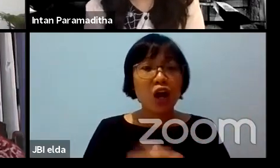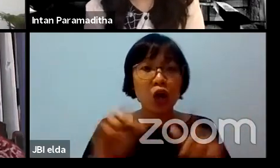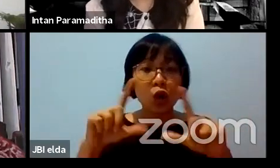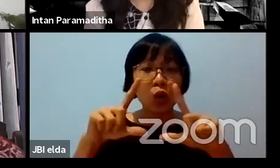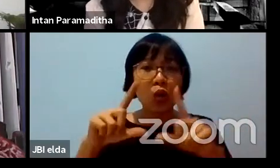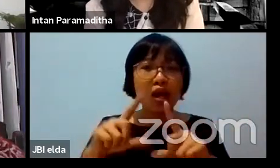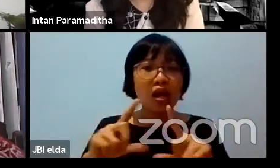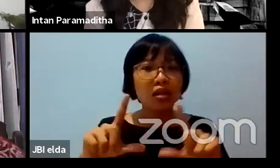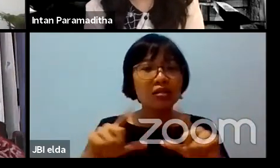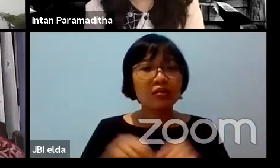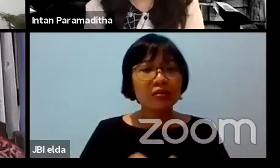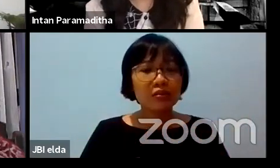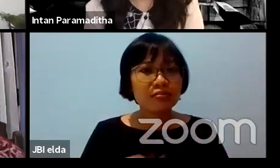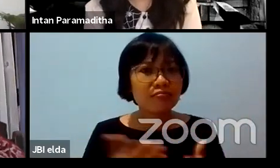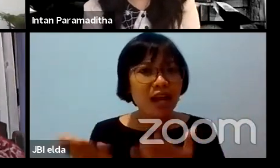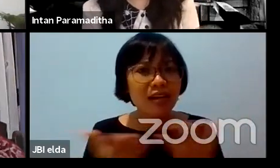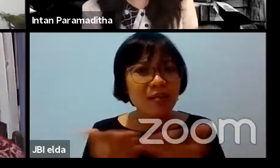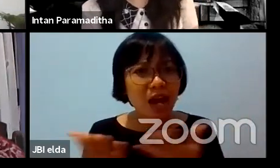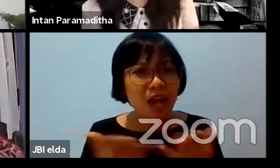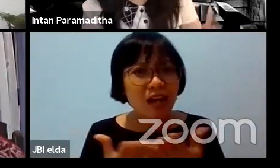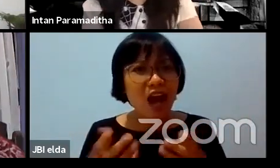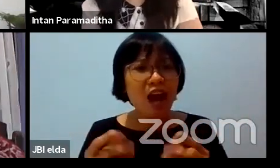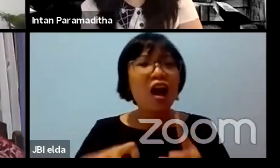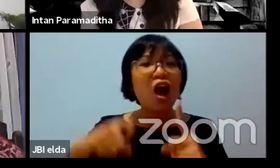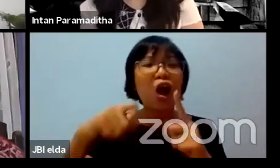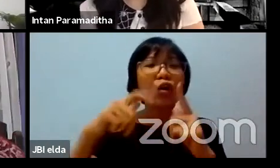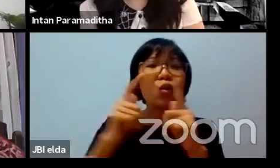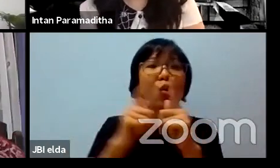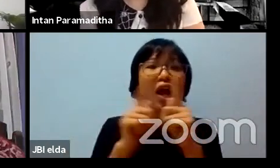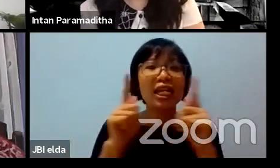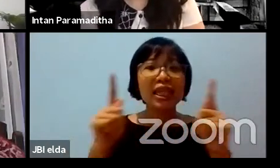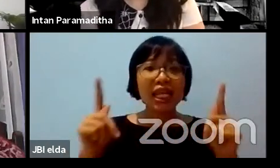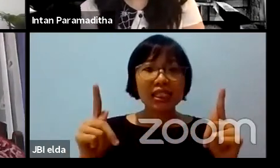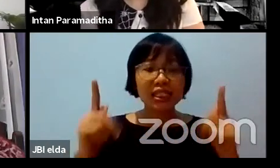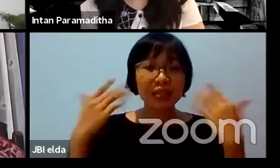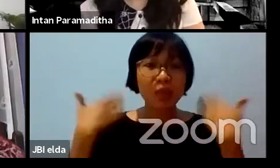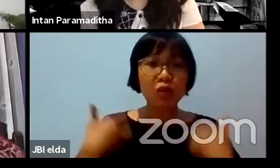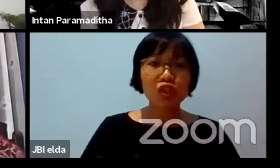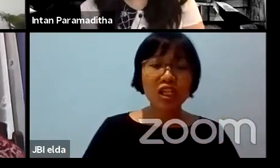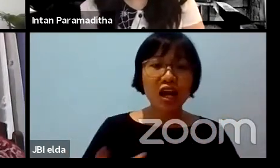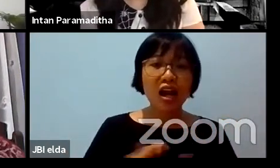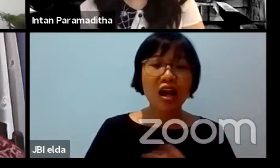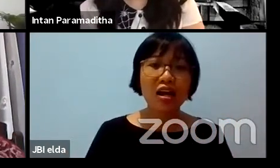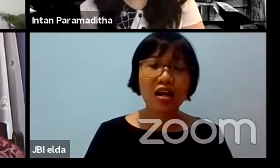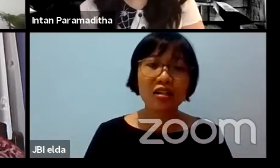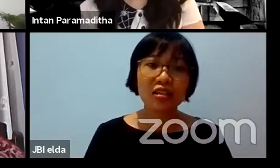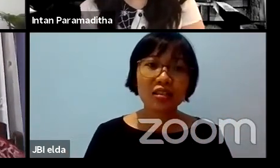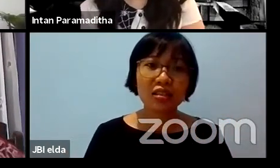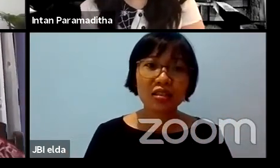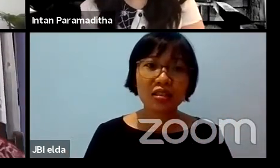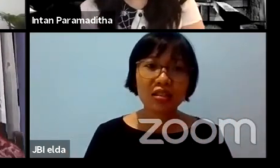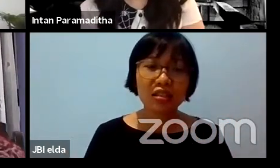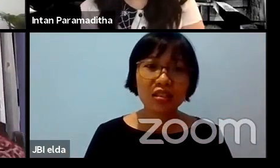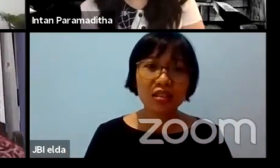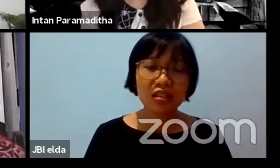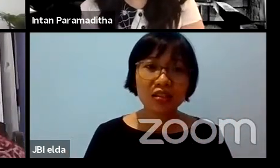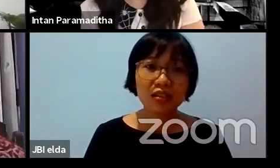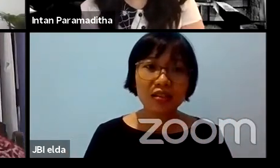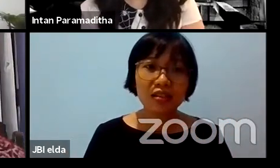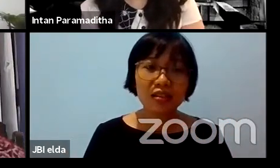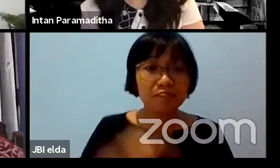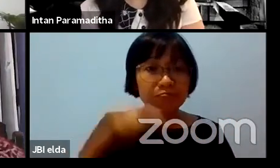keilmuan. Gitu ya. Dan apa yang menjadi persoalan khas di universitas yang saat